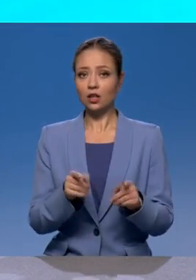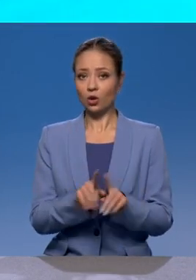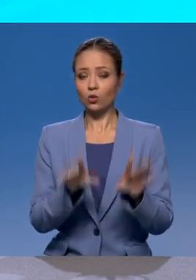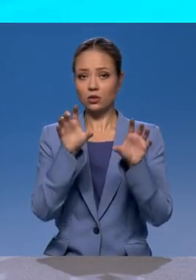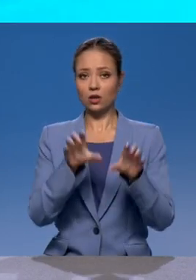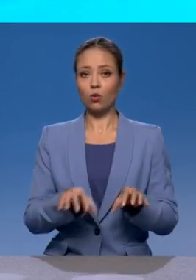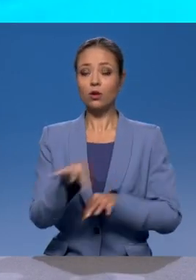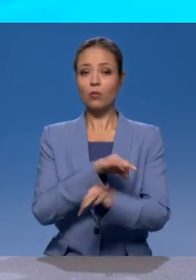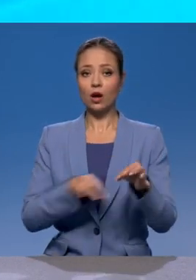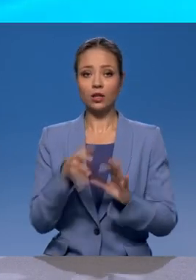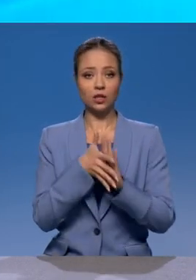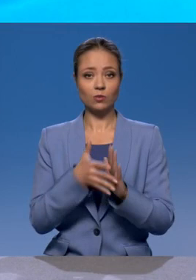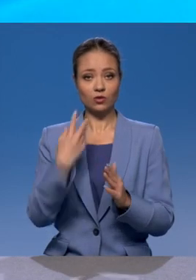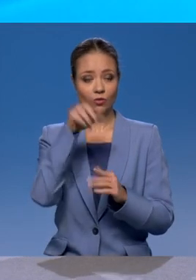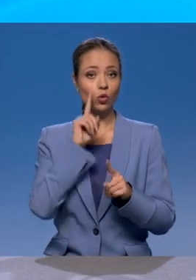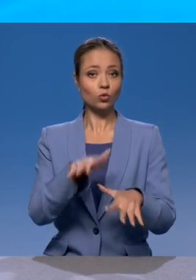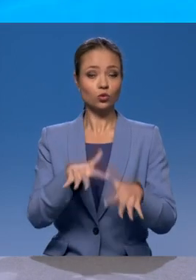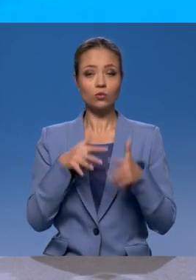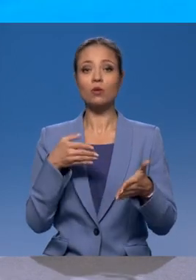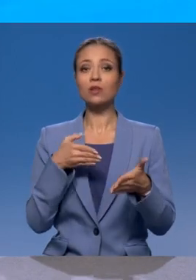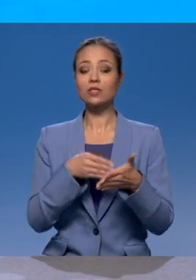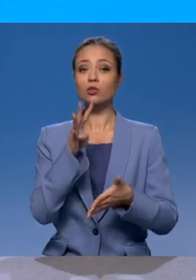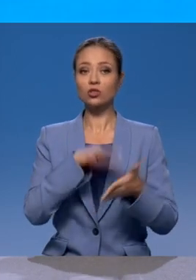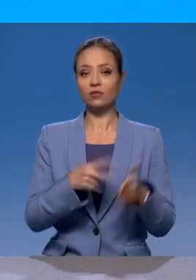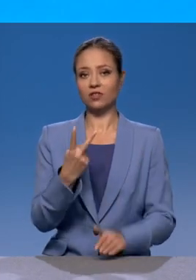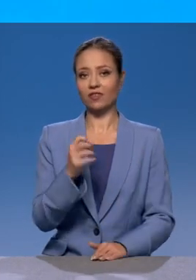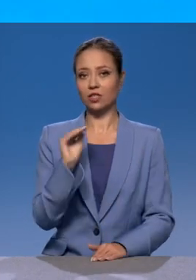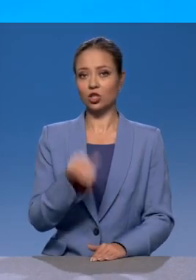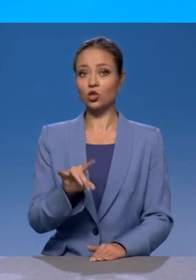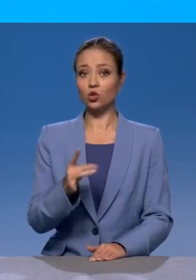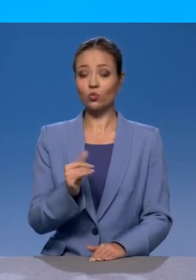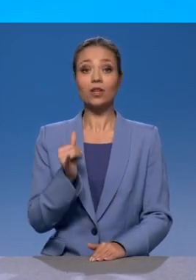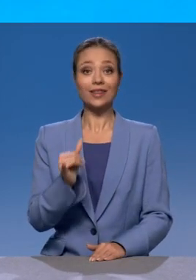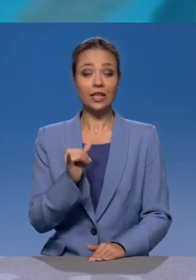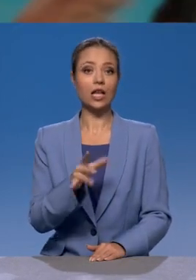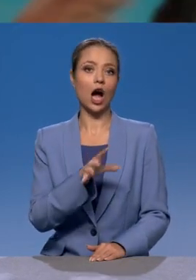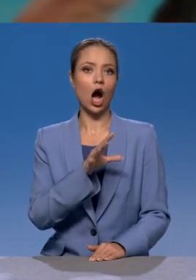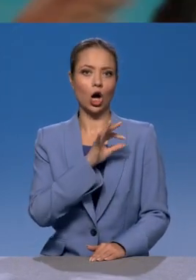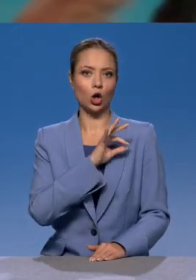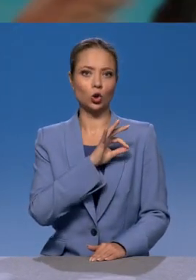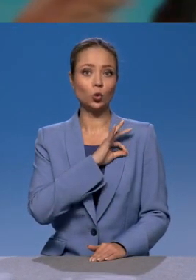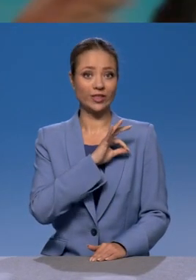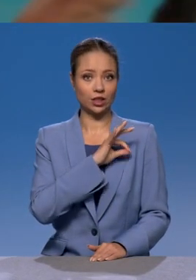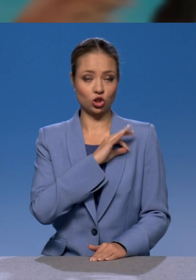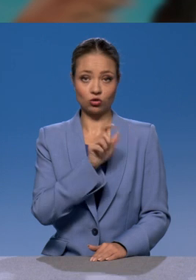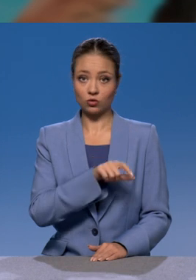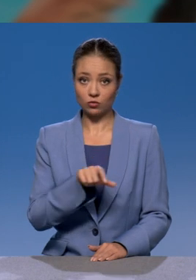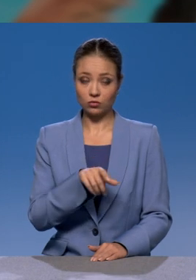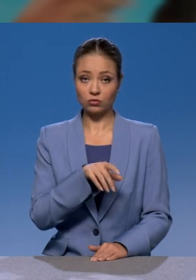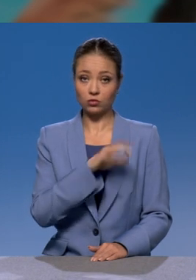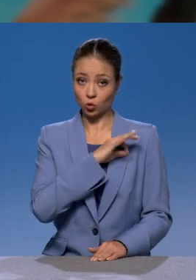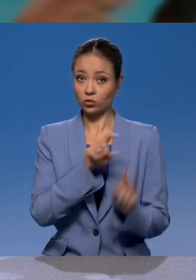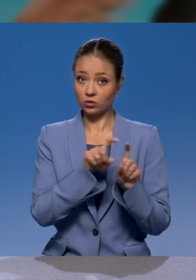Госдуме. Максимальный размер штрафа составит 200 тысяч рублей для юридических лиц. Наказание для граждан